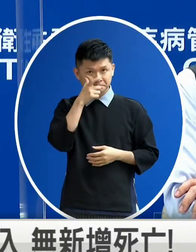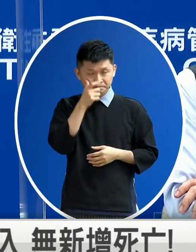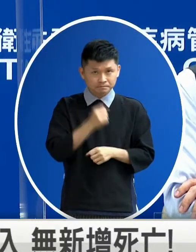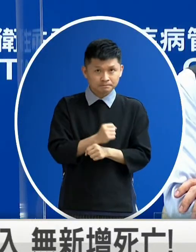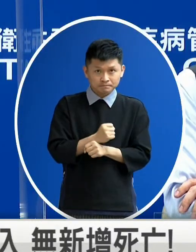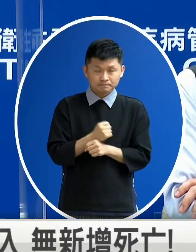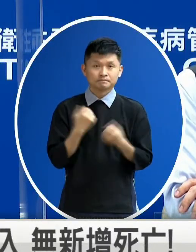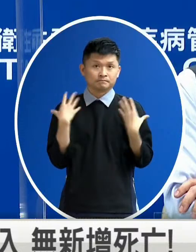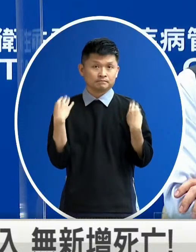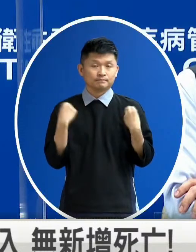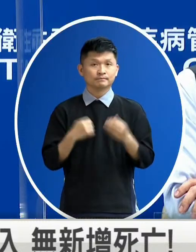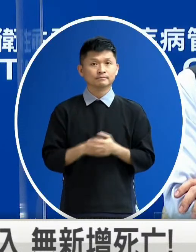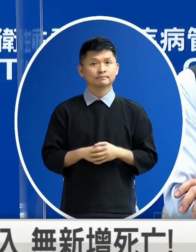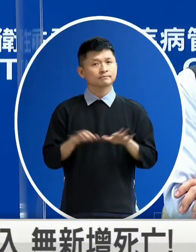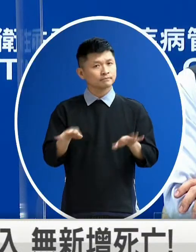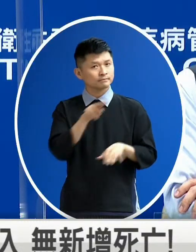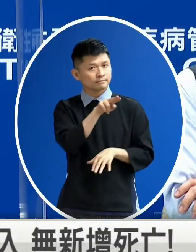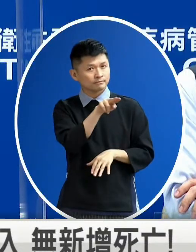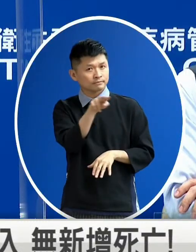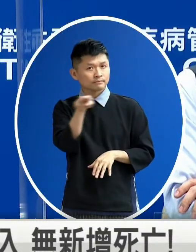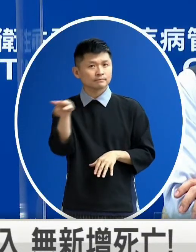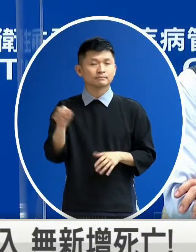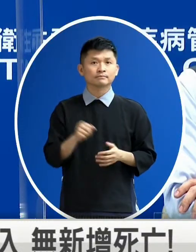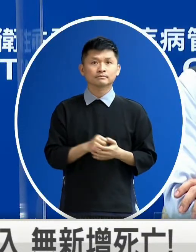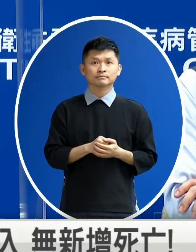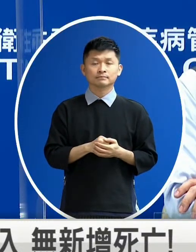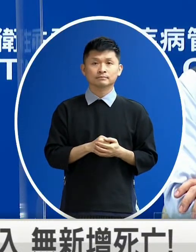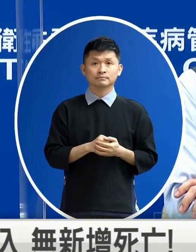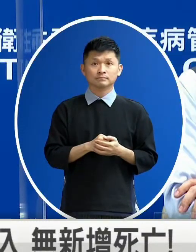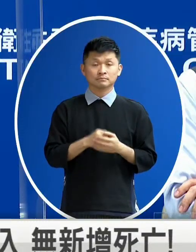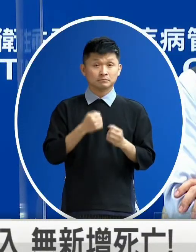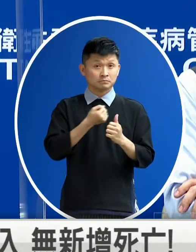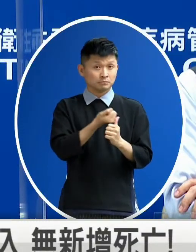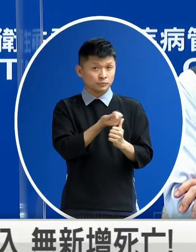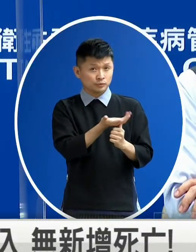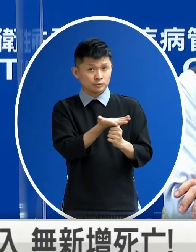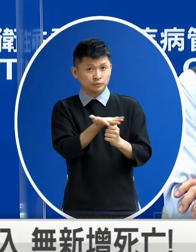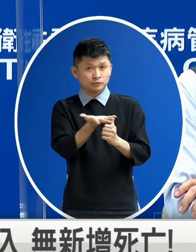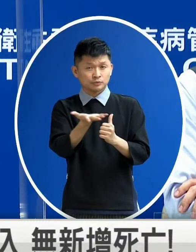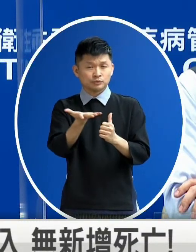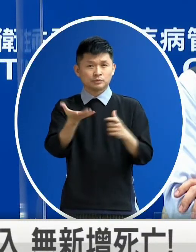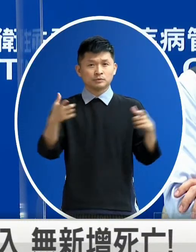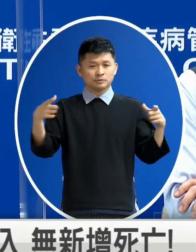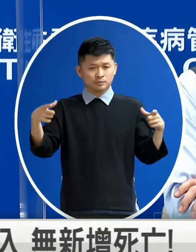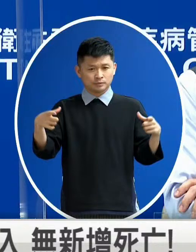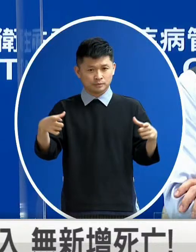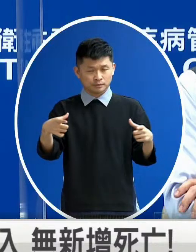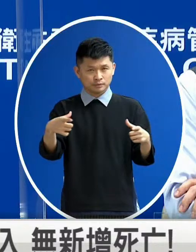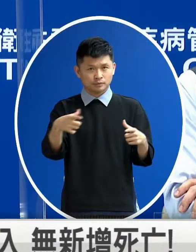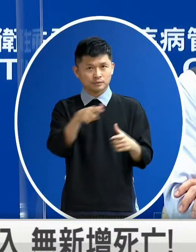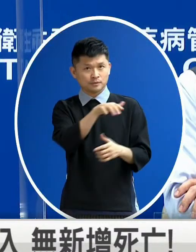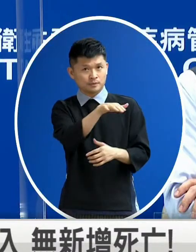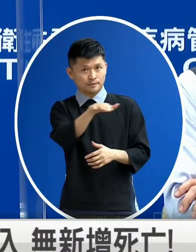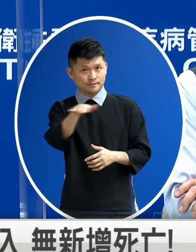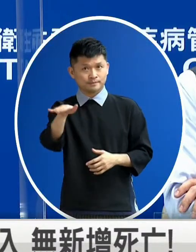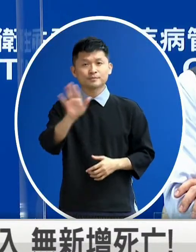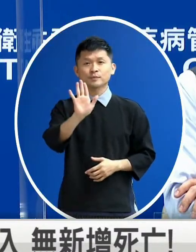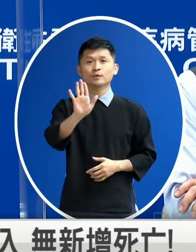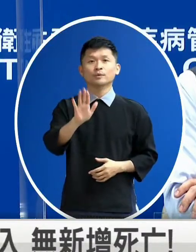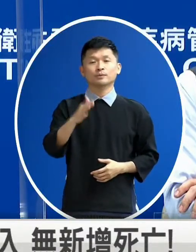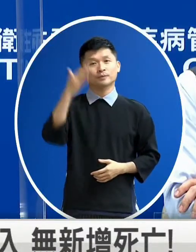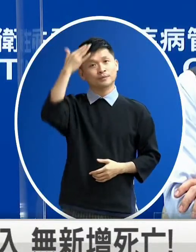过目前情况看起来这整波的疫情看起来是渐渐的稳定。